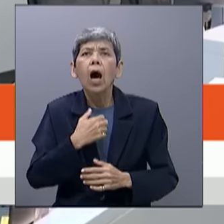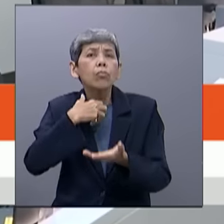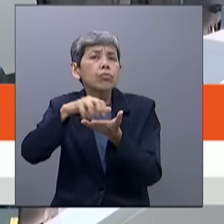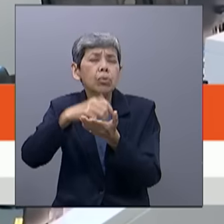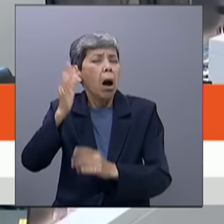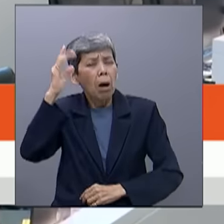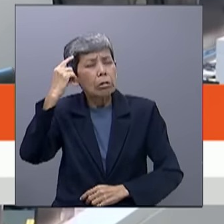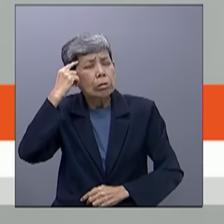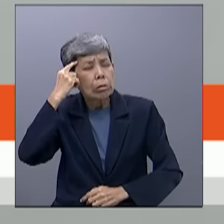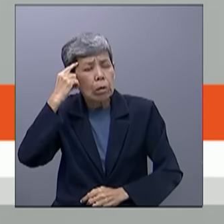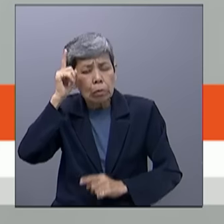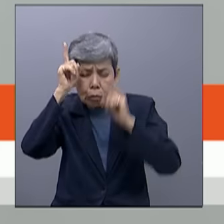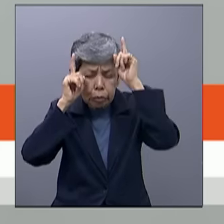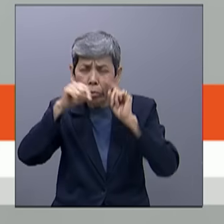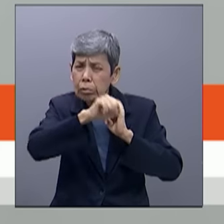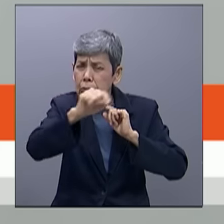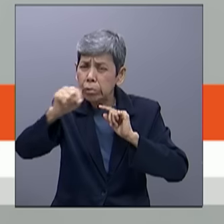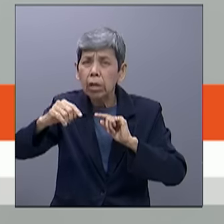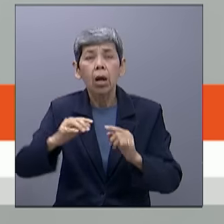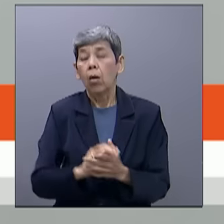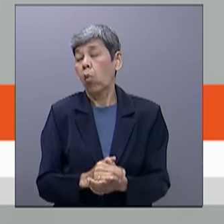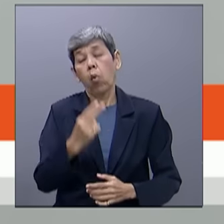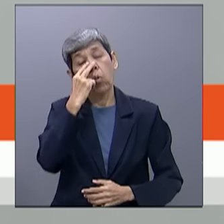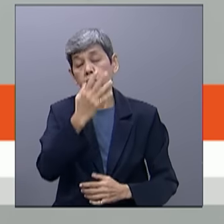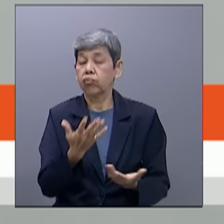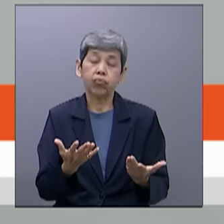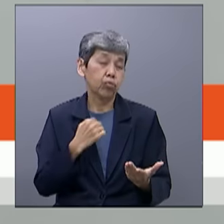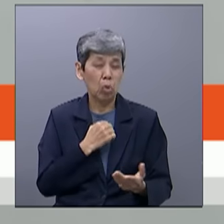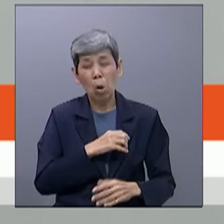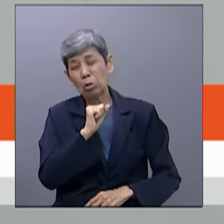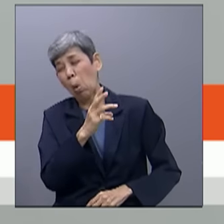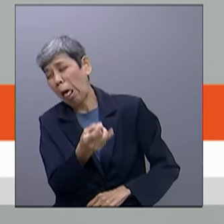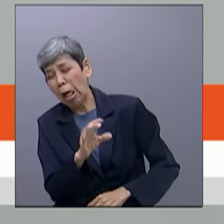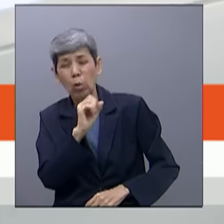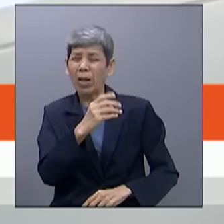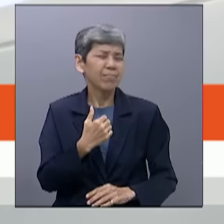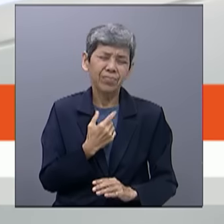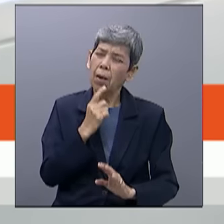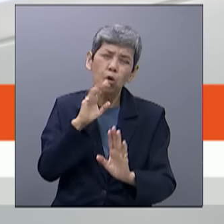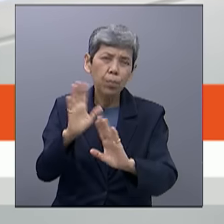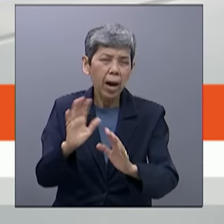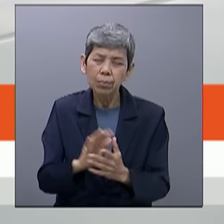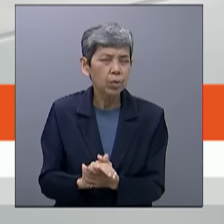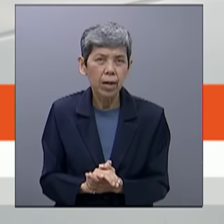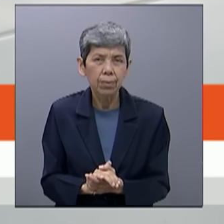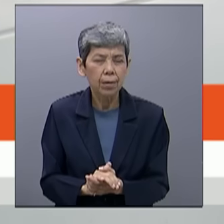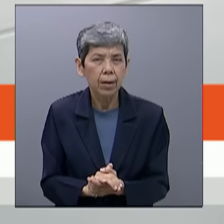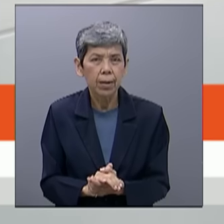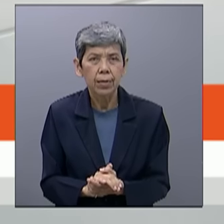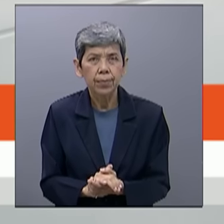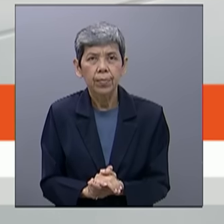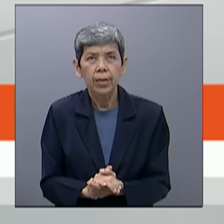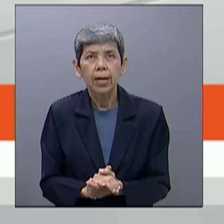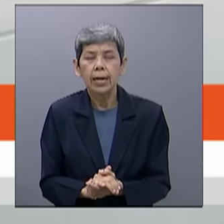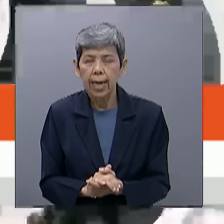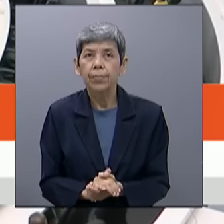กันเนี่ยพูดกันจนเวอร์วังอลังการเกินความจำความจริงเกินไปอ่ะ ค่ะค่